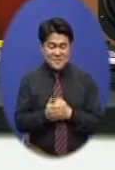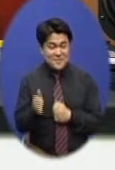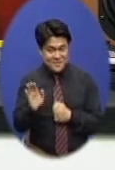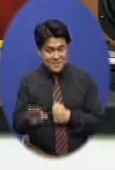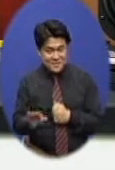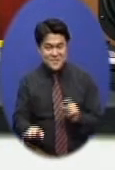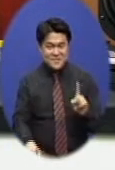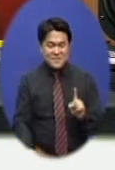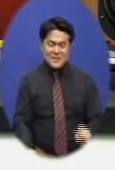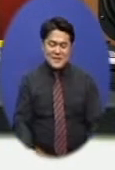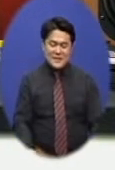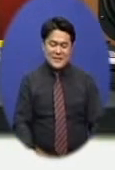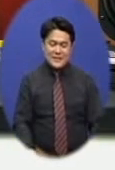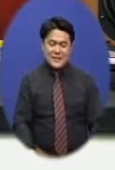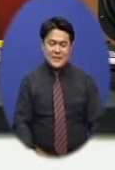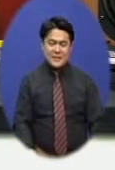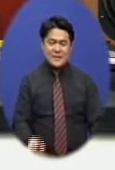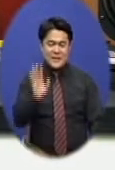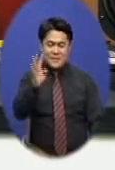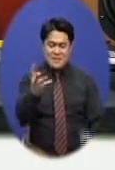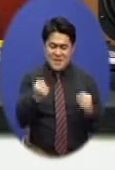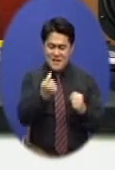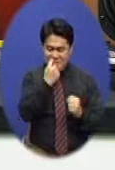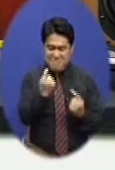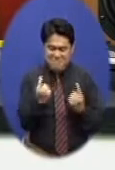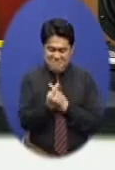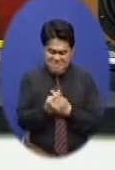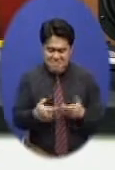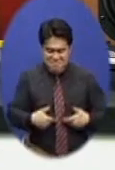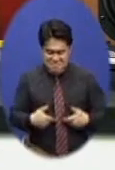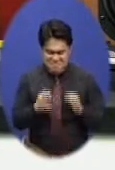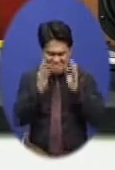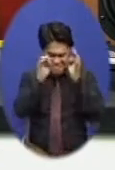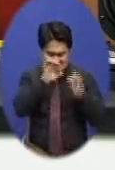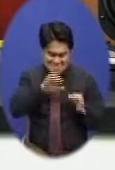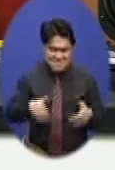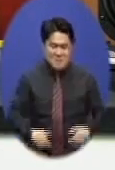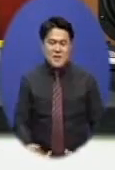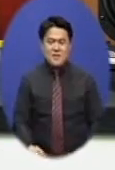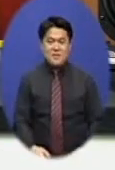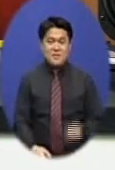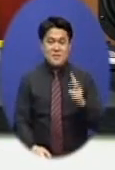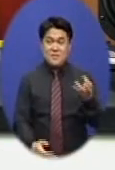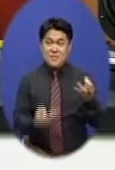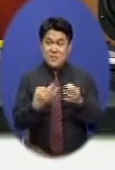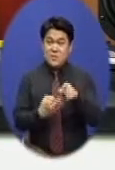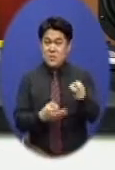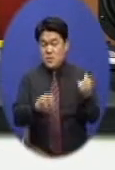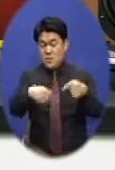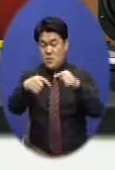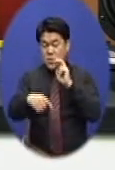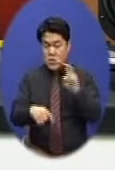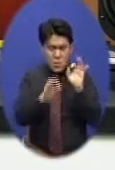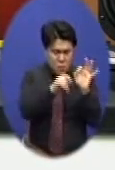가수입니다만은 정말 많이 시정하고 배워야 될 것 같아요. 그렇습니다. 네, 이렇게 네. 뭐 청취자, 시청자 여러분이 너무 노래를 잘하시기